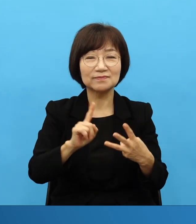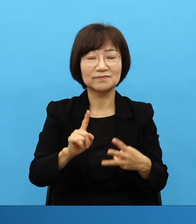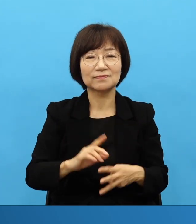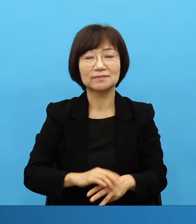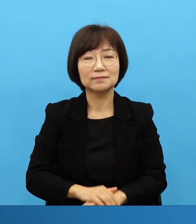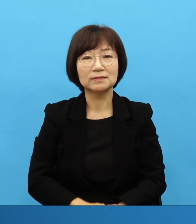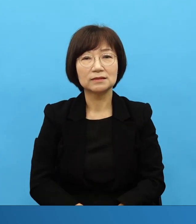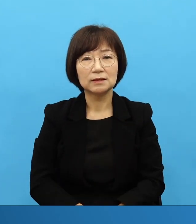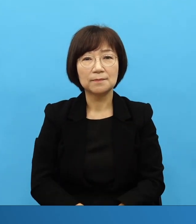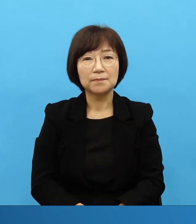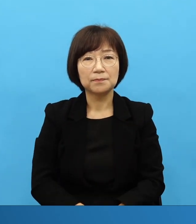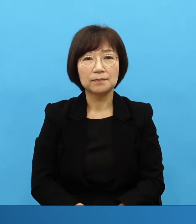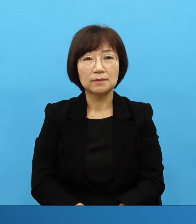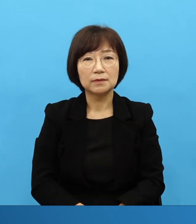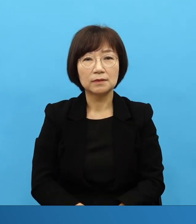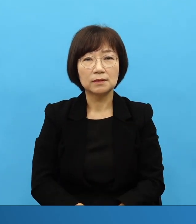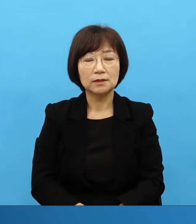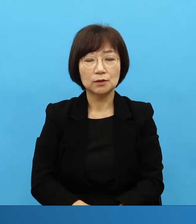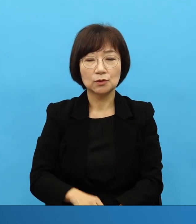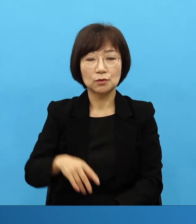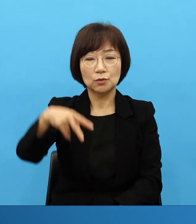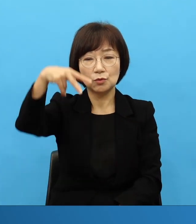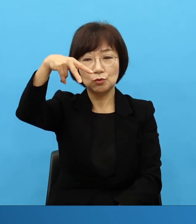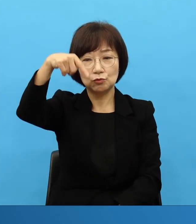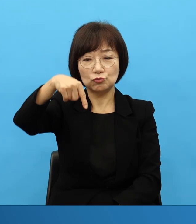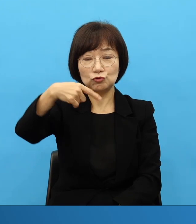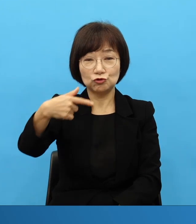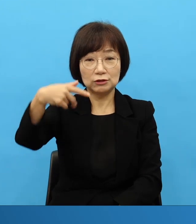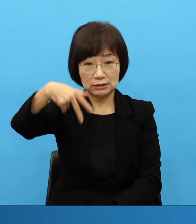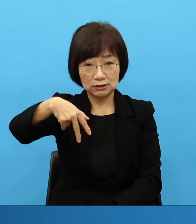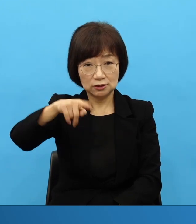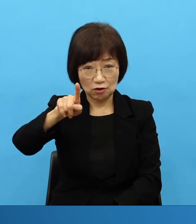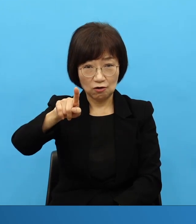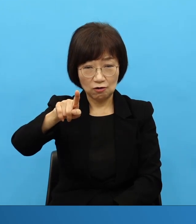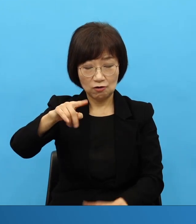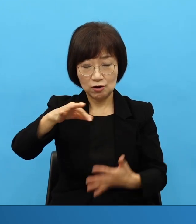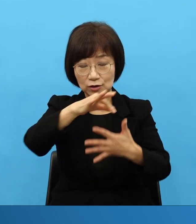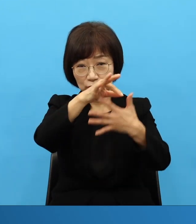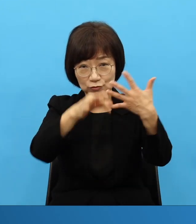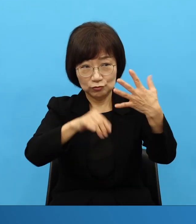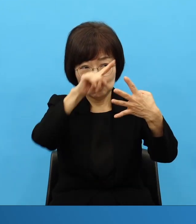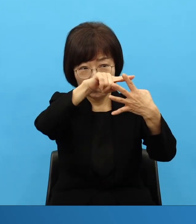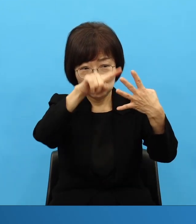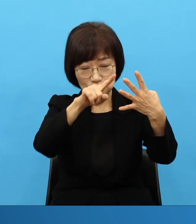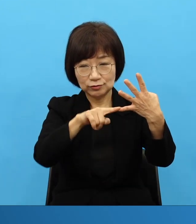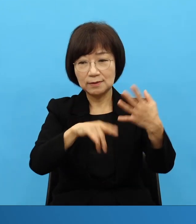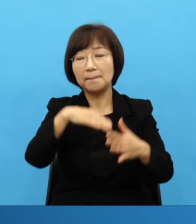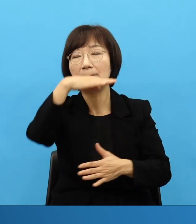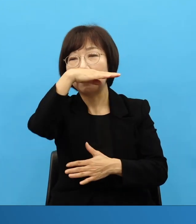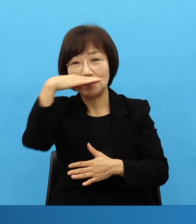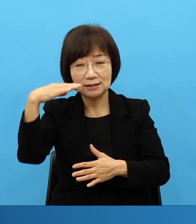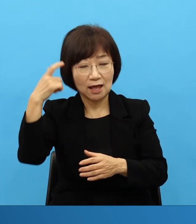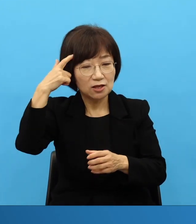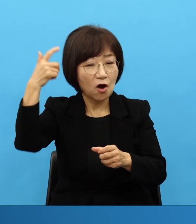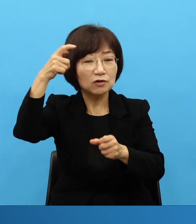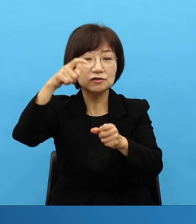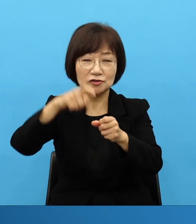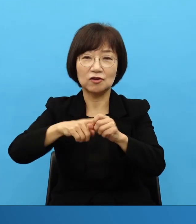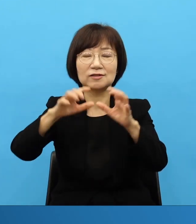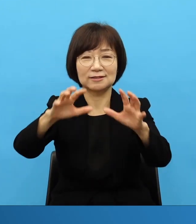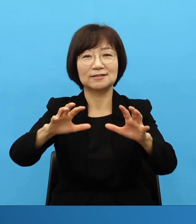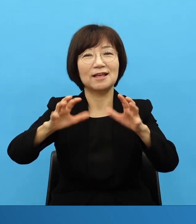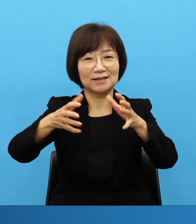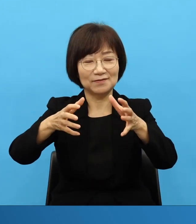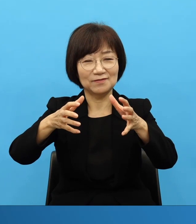순서를 바르게 하는 영적 세계입니다. It is a spiritual realm that really brings correct 여러분, order. 성령